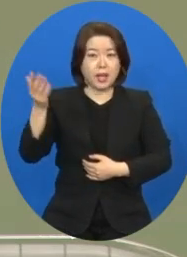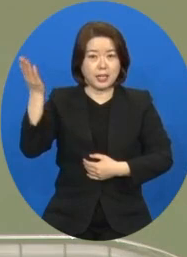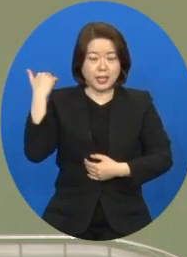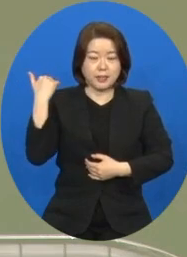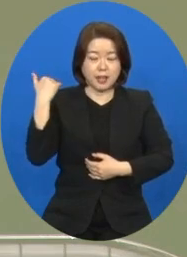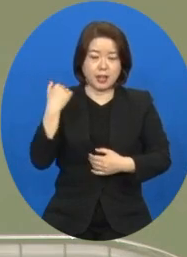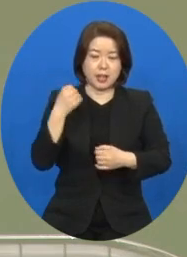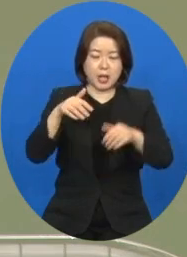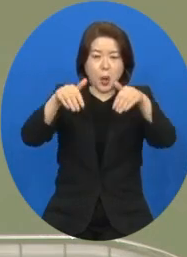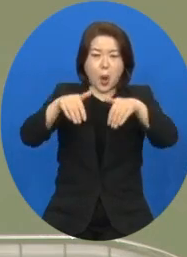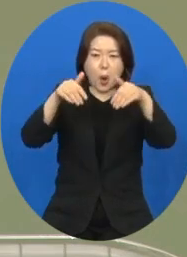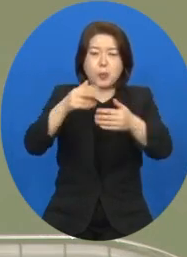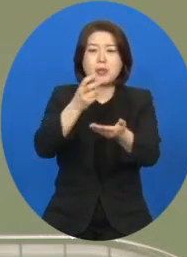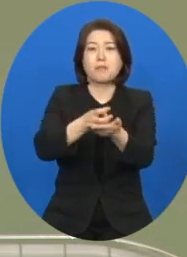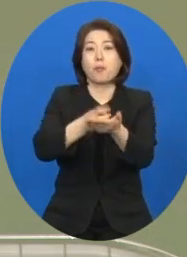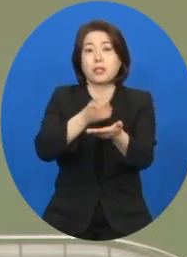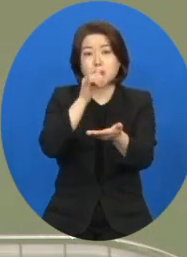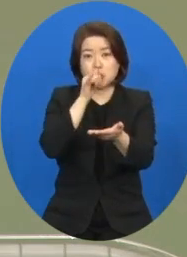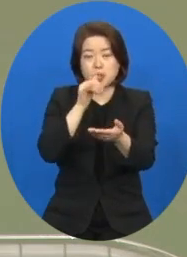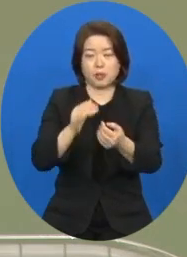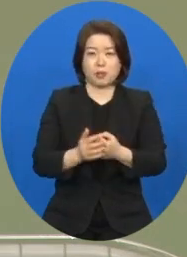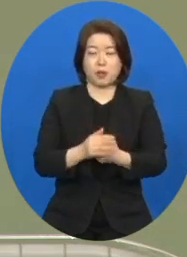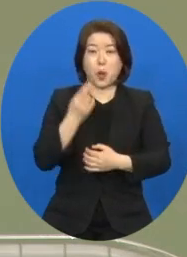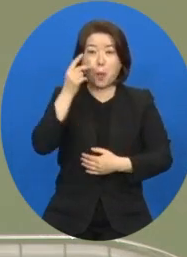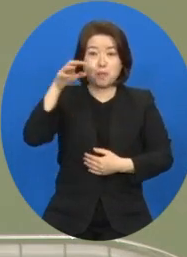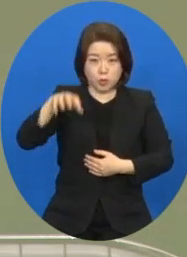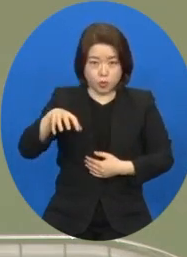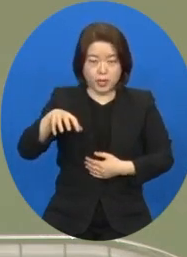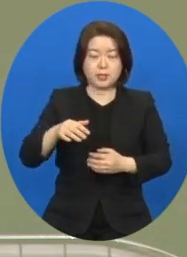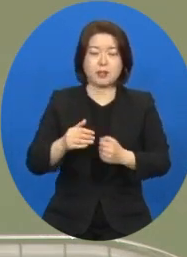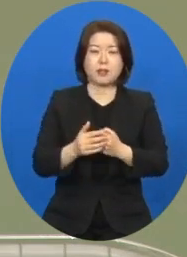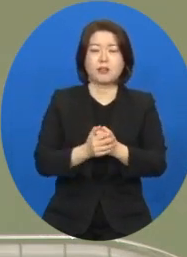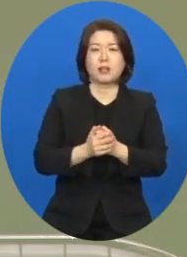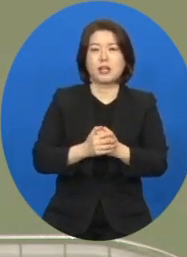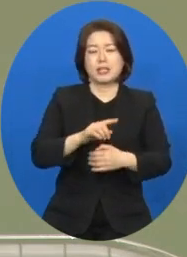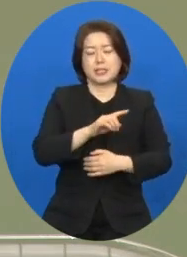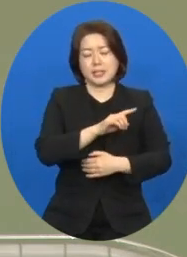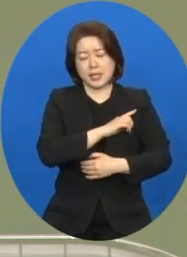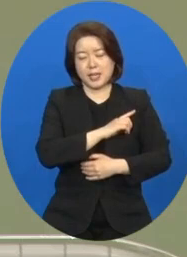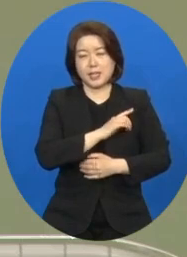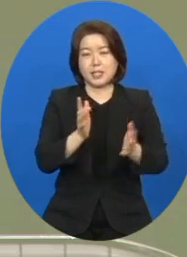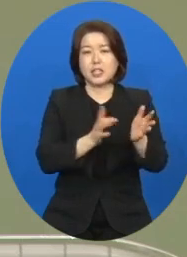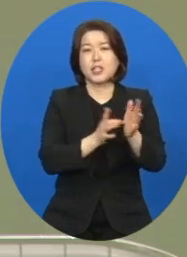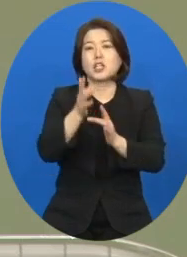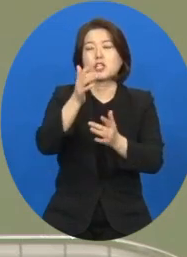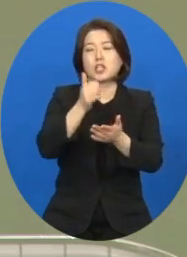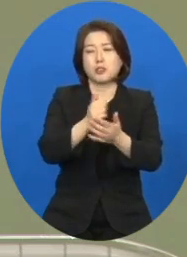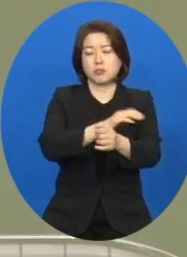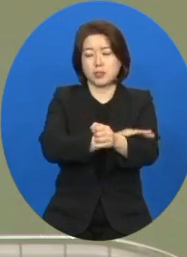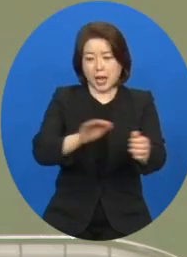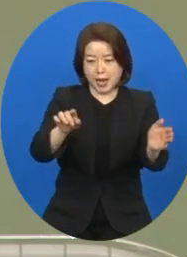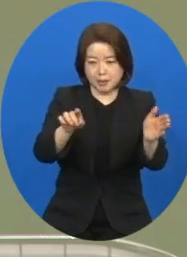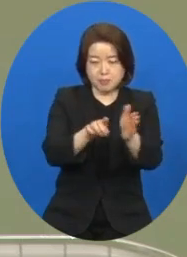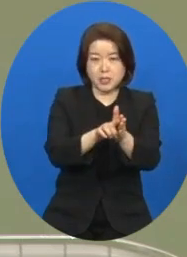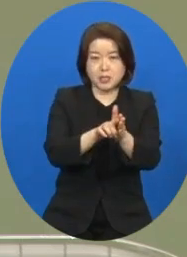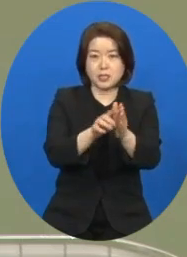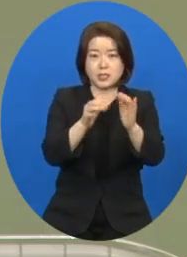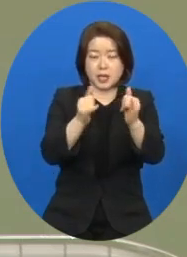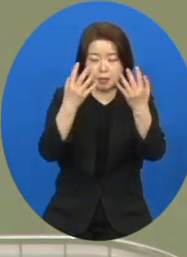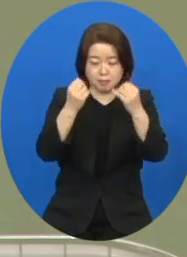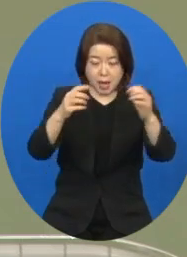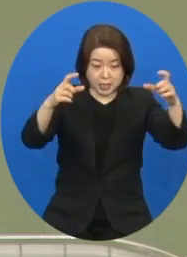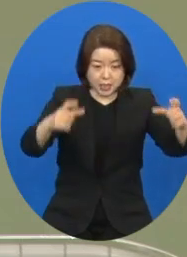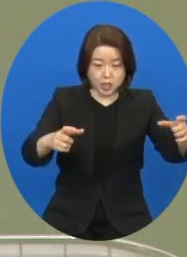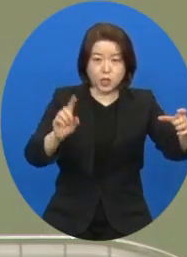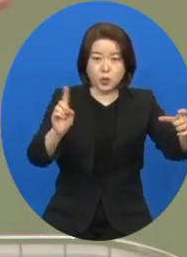노예제도가 있었습니다. 미국에서 제일 예수를 잘 믿는 사람이 많은 지역이